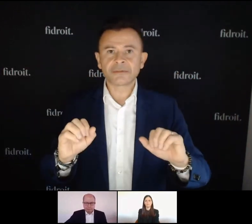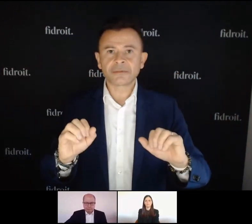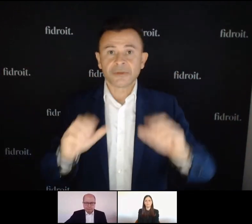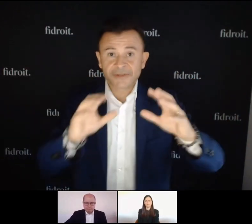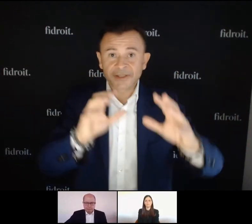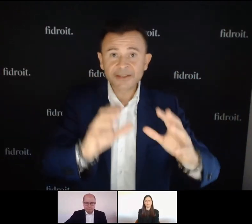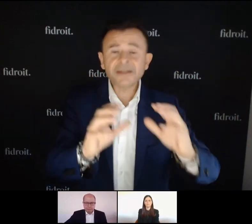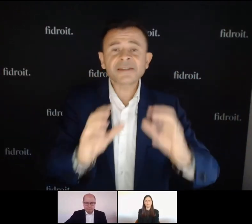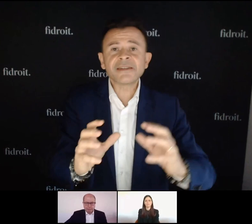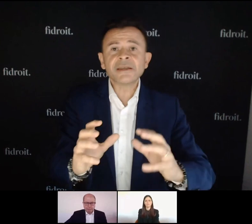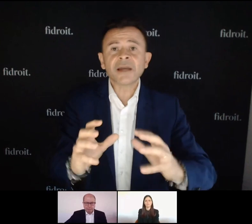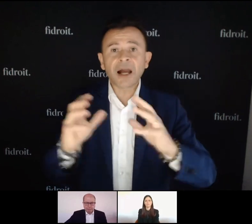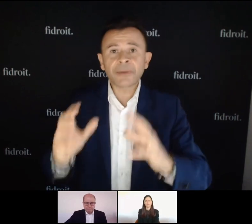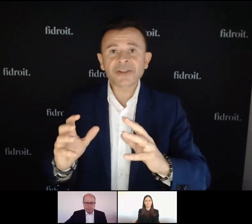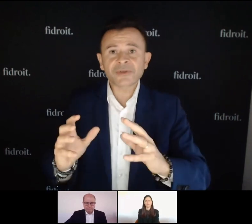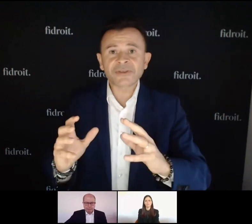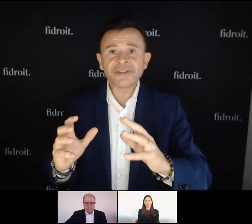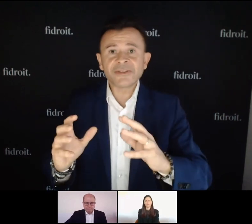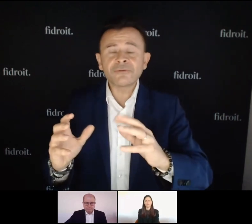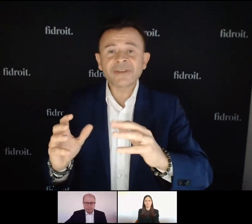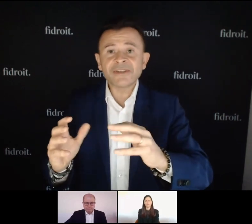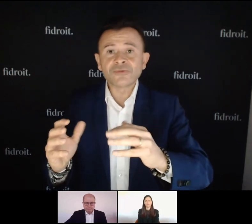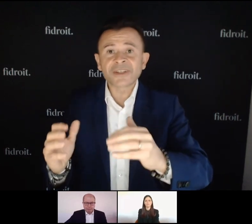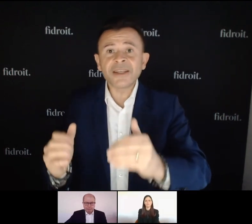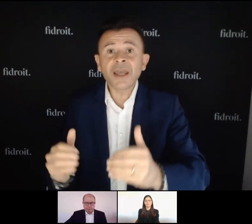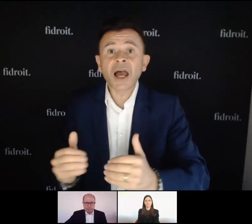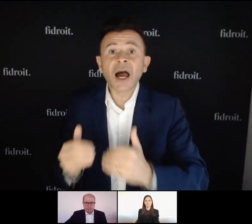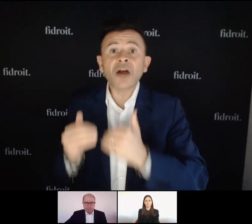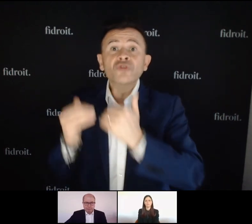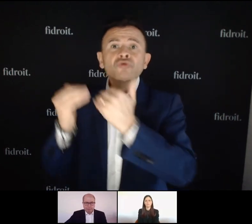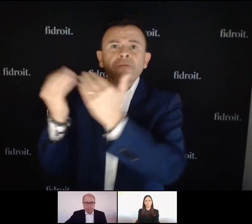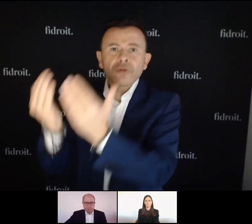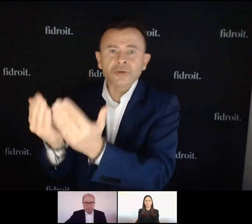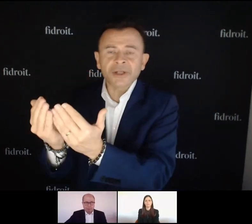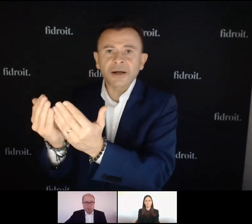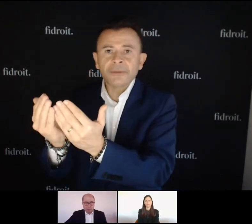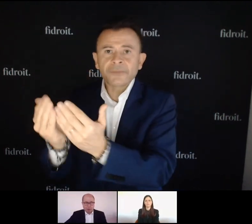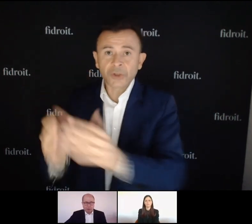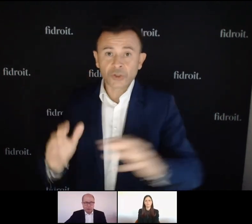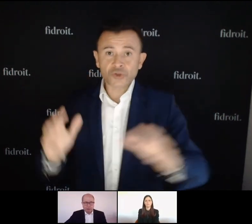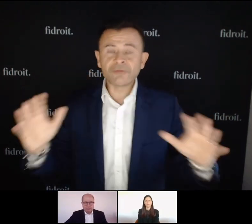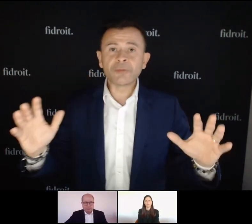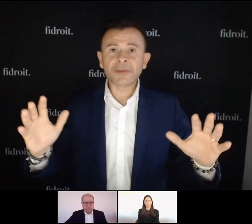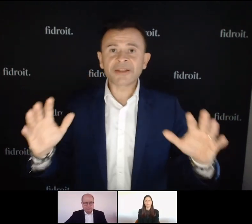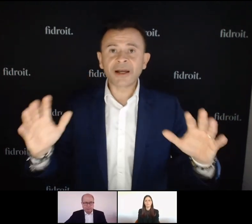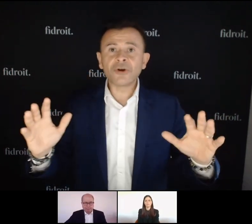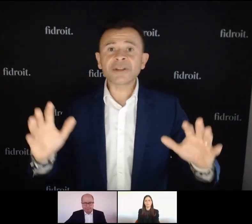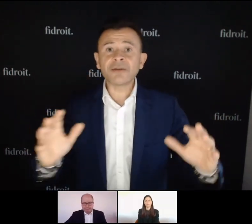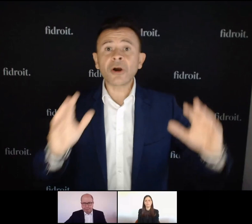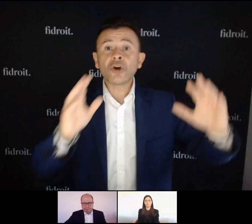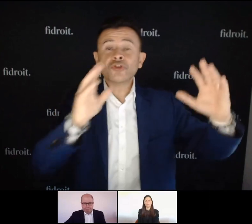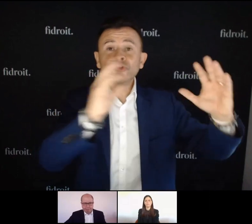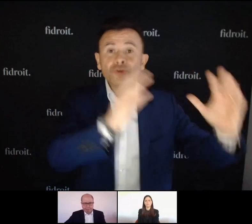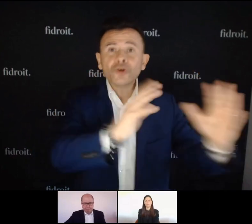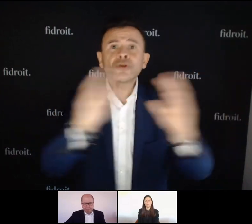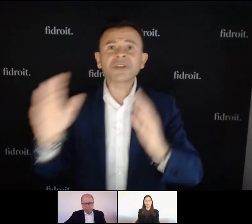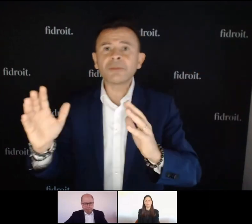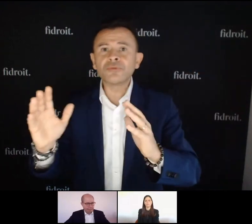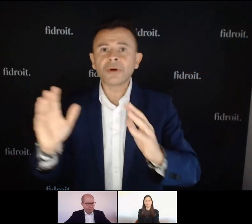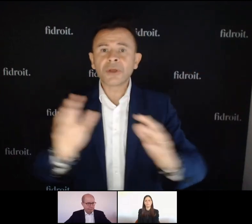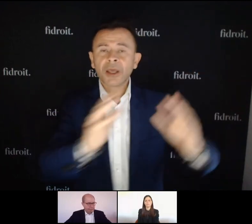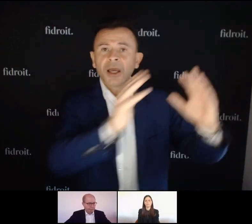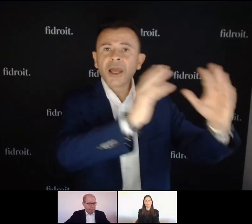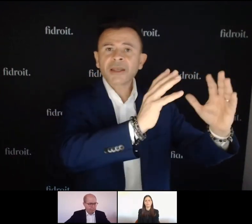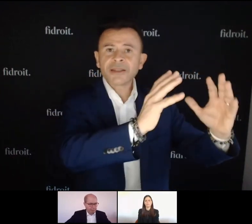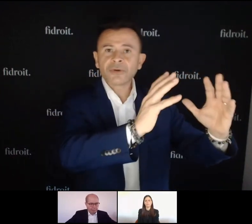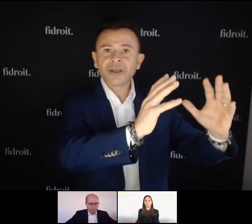distincts, c'est-à-dire si après 70 ans, vous avez souscrit un nouveau contrat, cela vous permettra alors d'avoir deux contrats